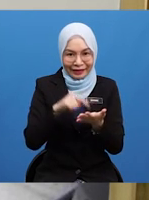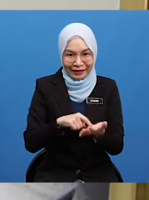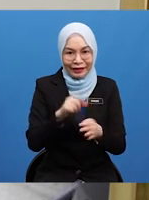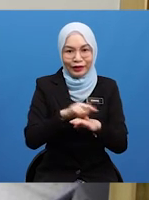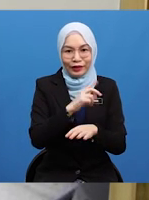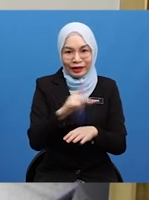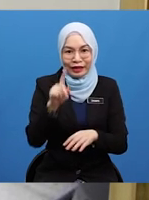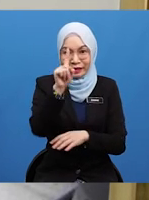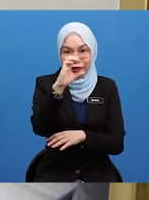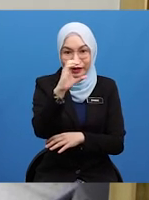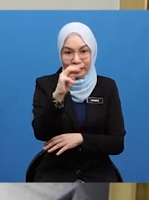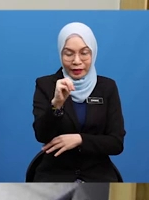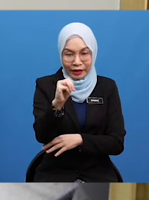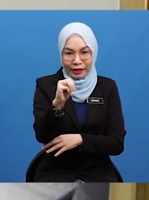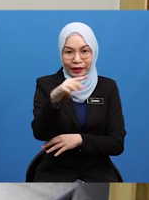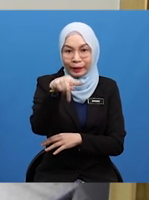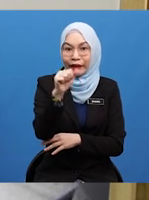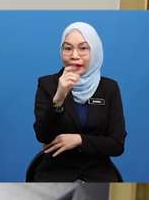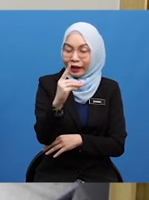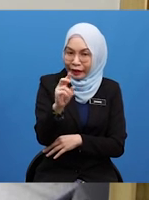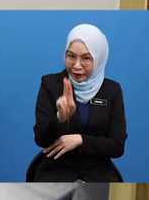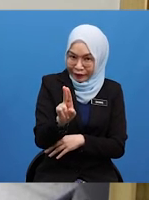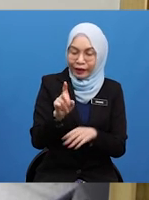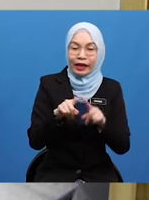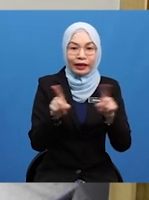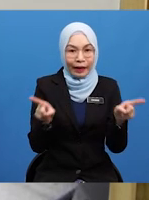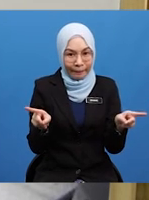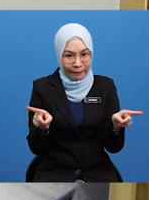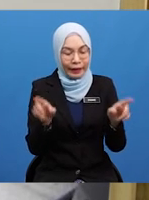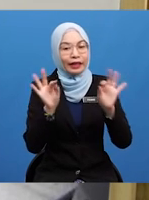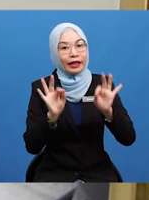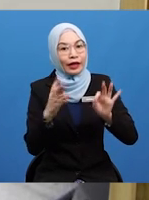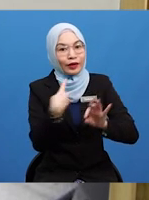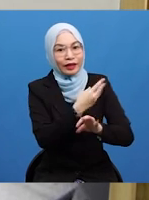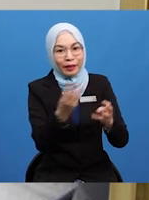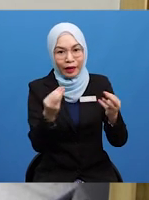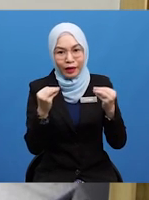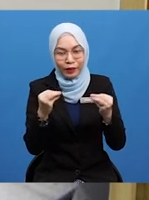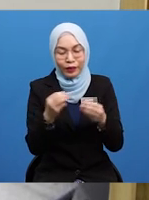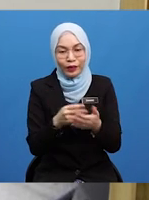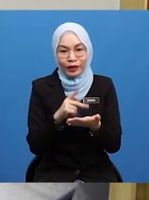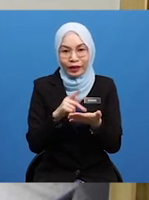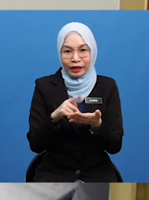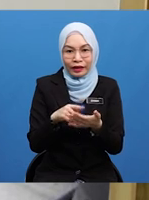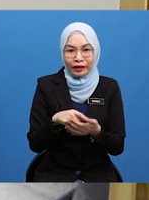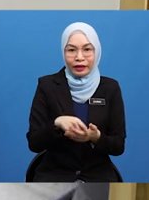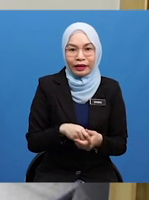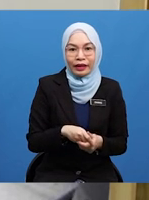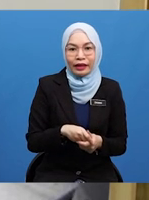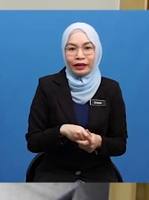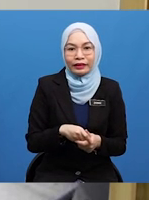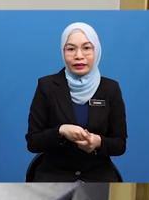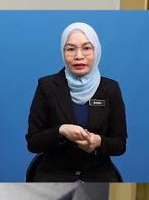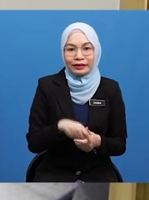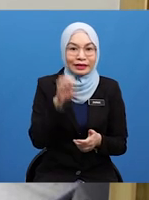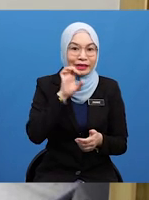padu. Tetapi, jika kita hendak mengukur isi padu bagi cecair, bagaimana?